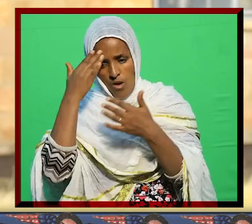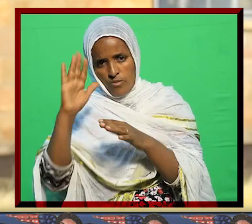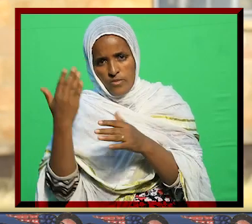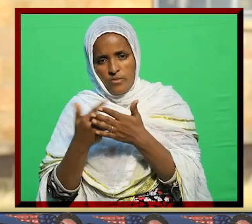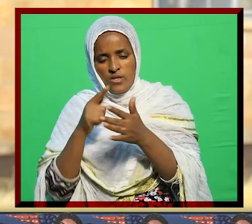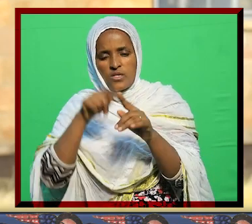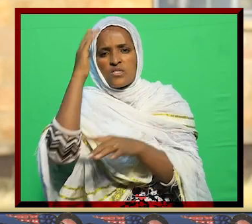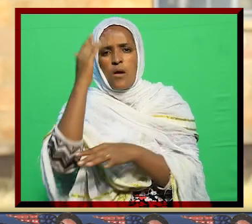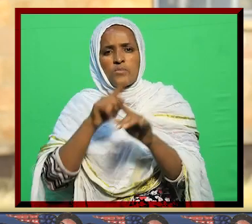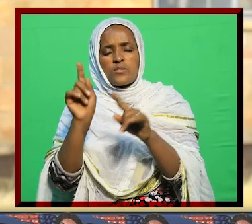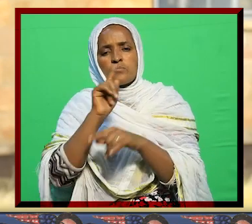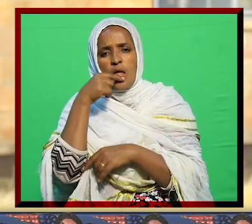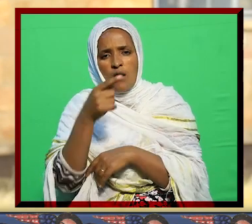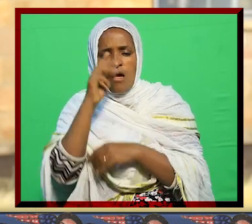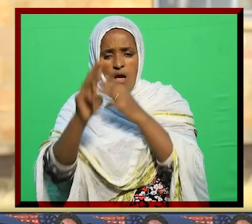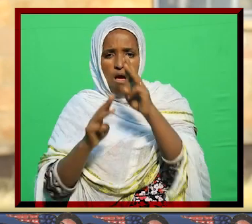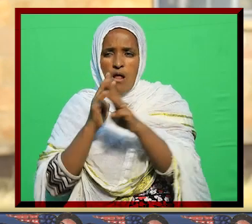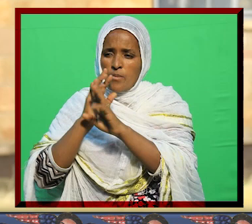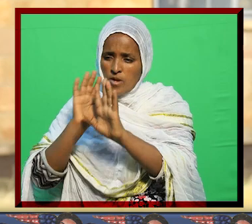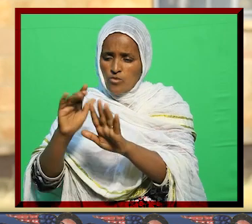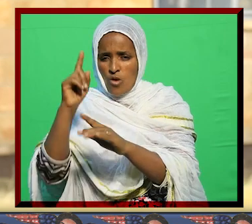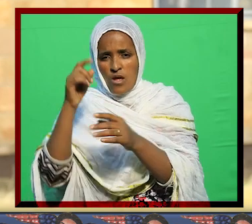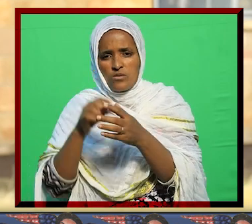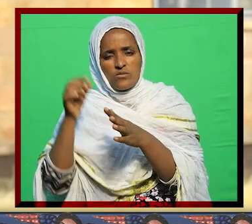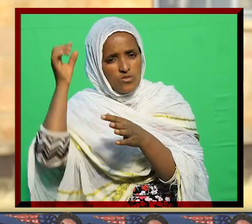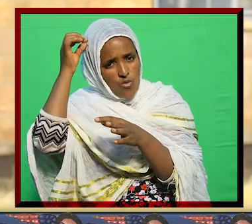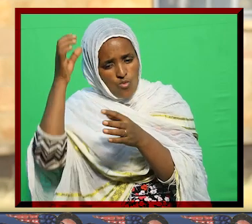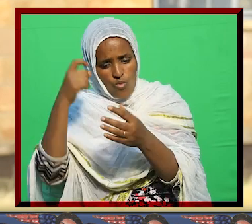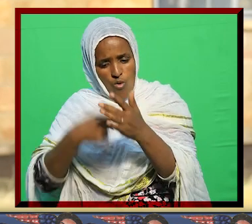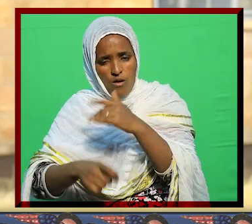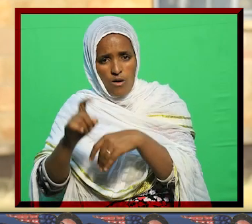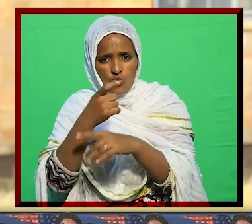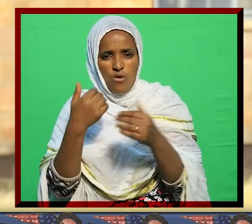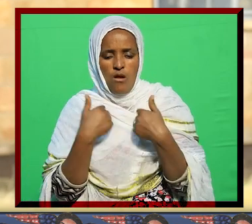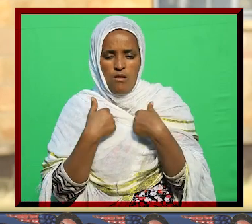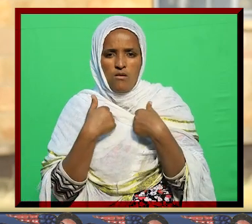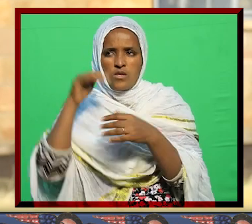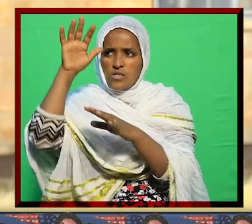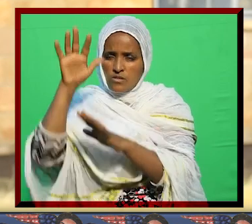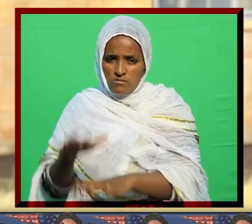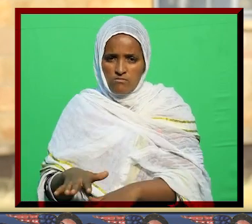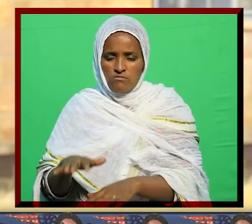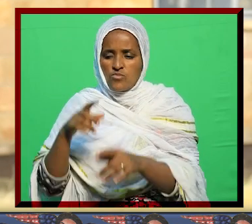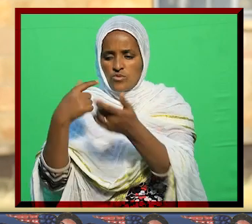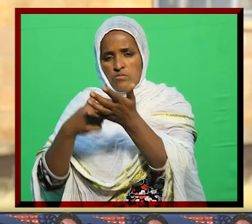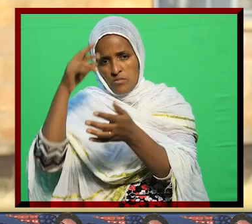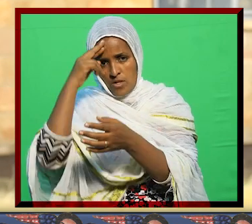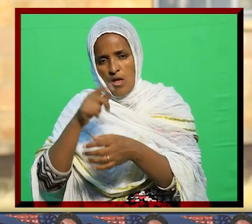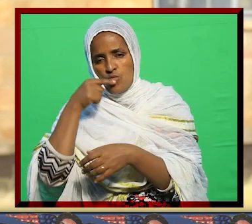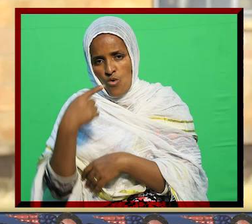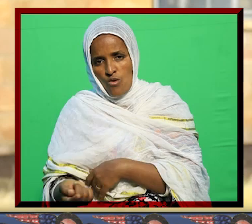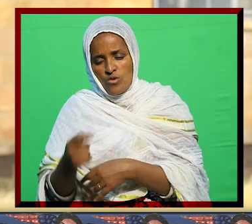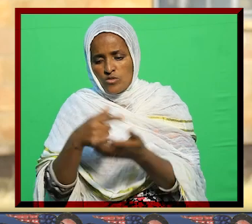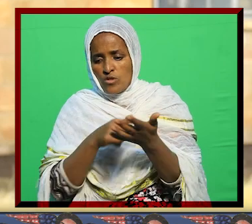ያውቃቸው ነበር። እግዚአብሔር ግን ምንድነው ያለው? ዓለም ራሷ ላንዲ ጸጉሩ ዋጋምቶን አለኝ ነው ያለው። ዝናብም ማዘኑ ፀሐይም ማወጣው ስለሱ ብዬ ነው ያለው።